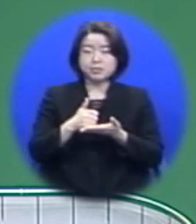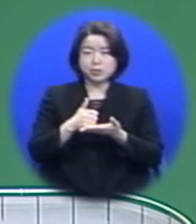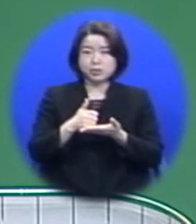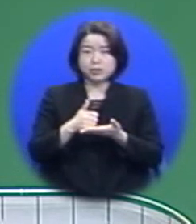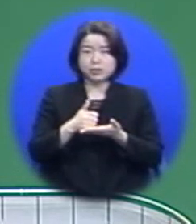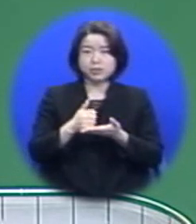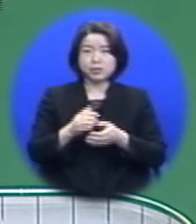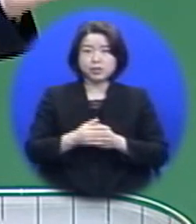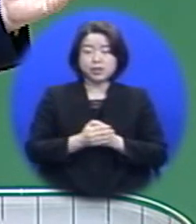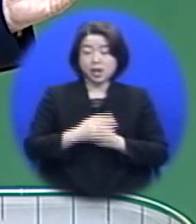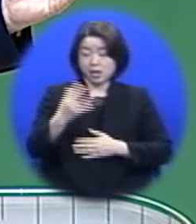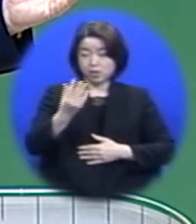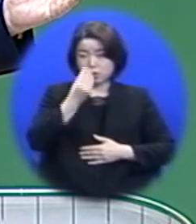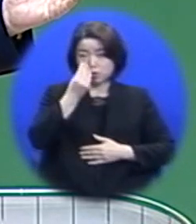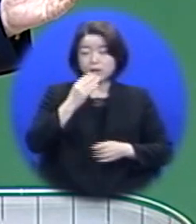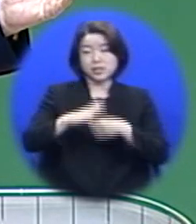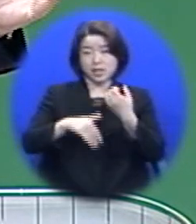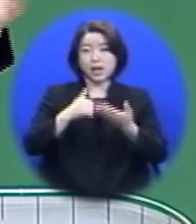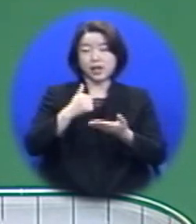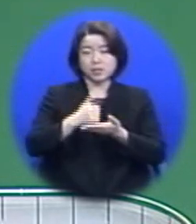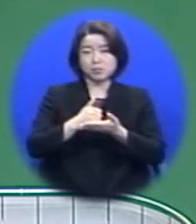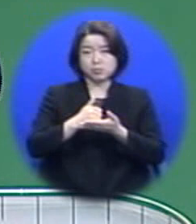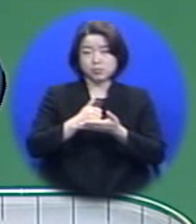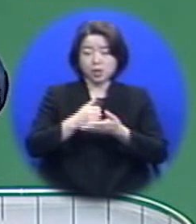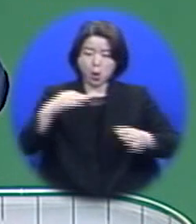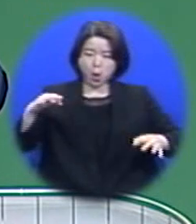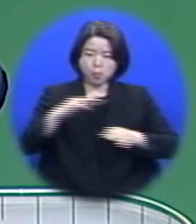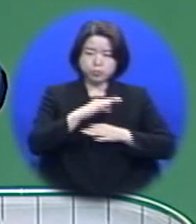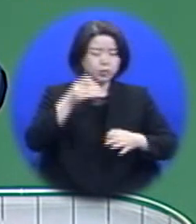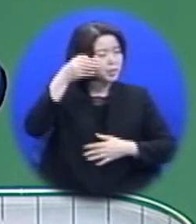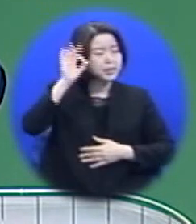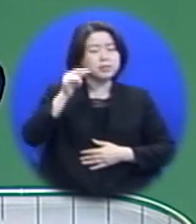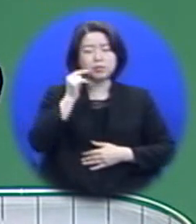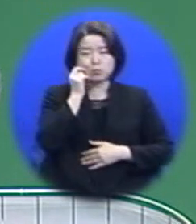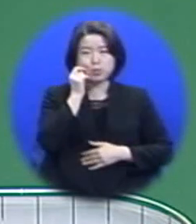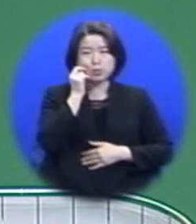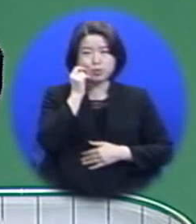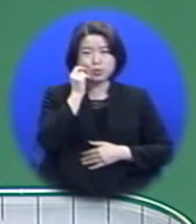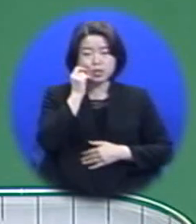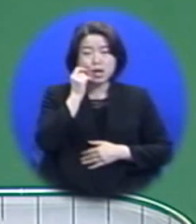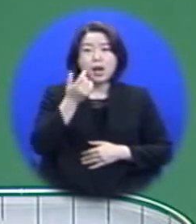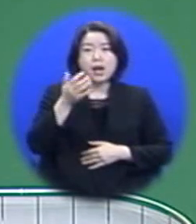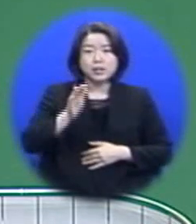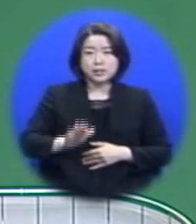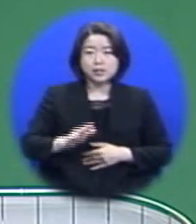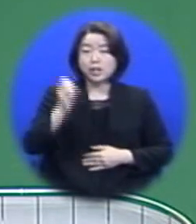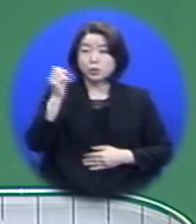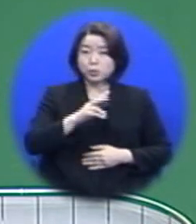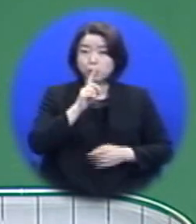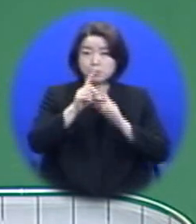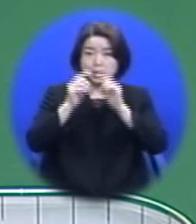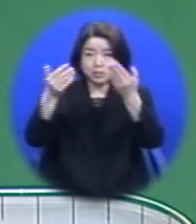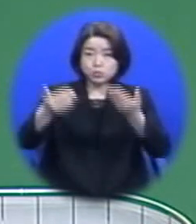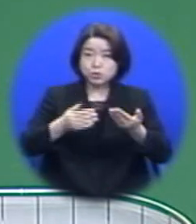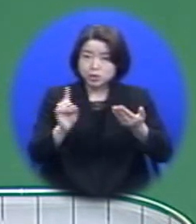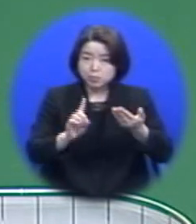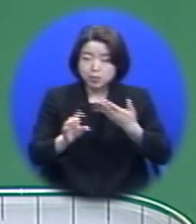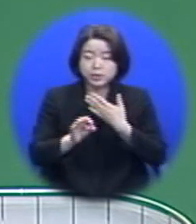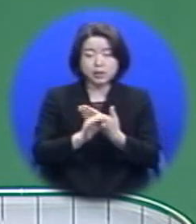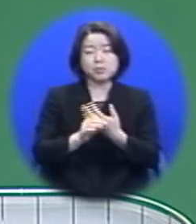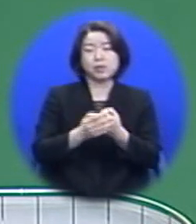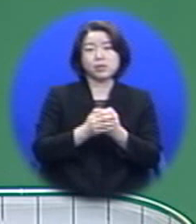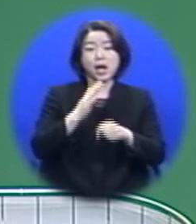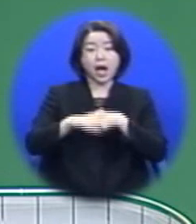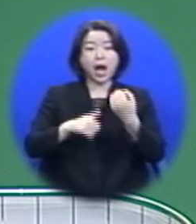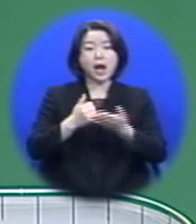하나님은 거룩하신 하나님이시기 불리를 용납할 수가 없습니다 그러나 또 말씀하시기를 하나님은